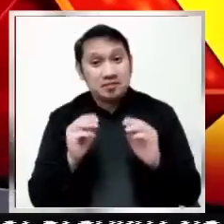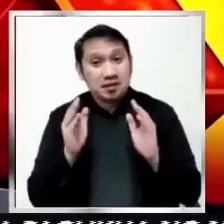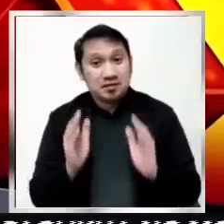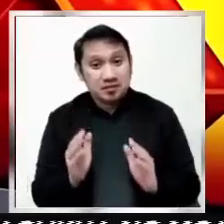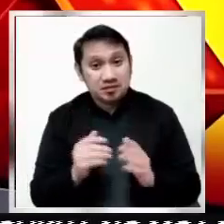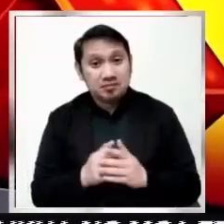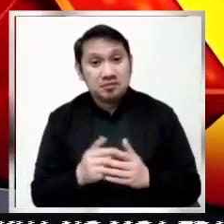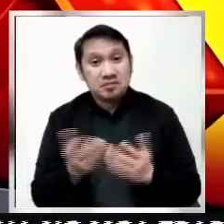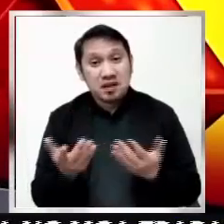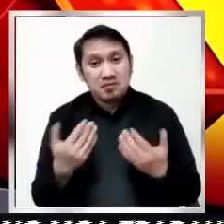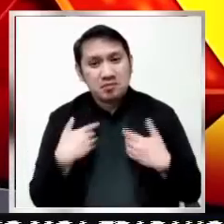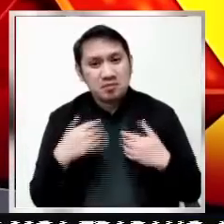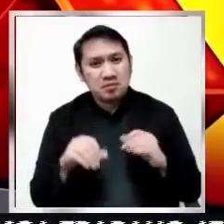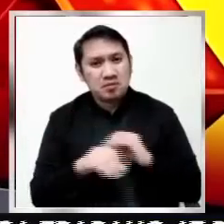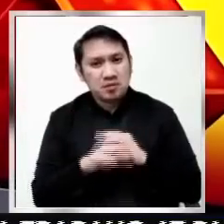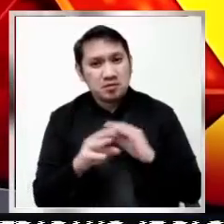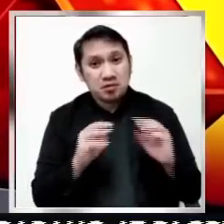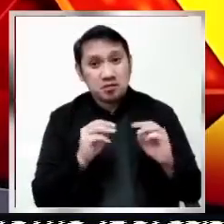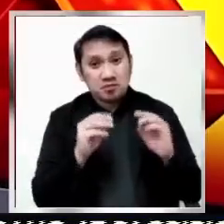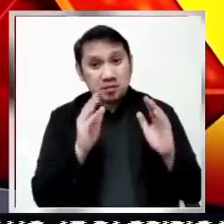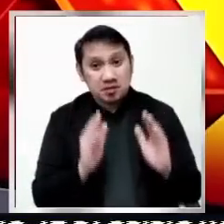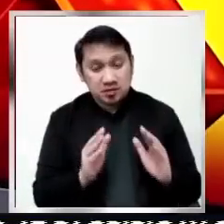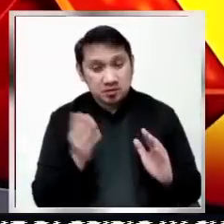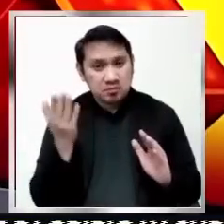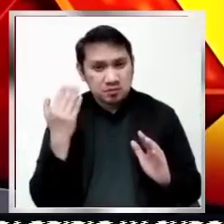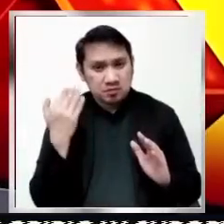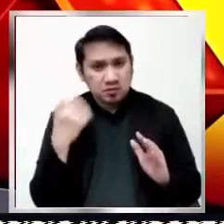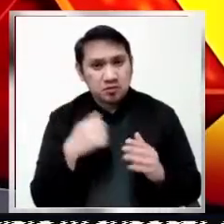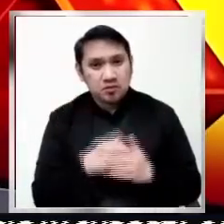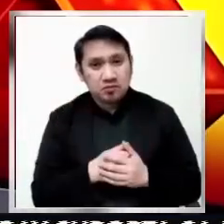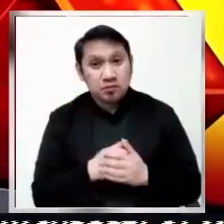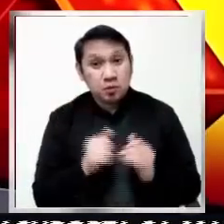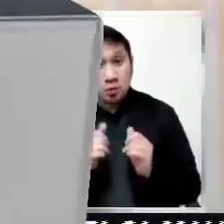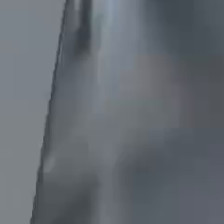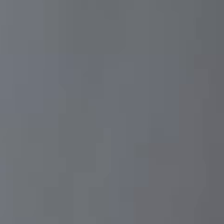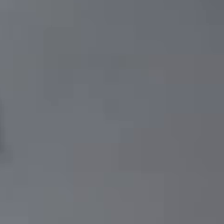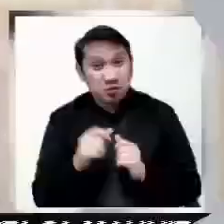nila ng ex-husband na si Tom Rodriguez. Makichika kay Aubrey Carampel.